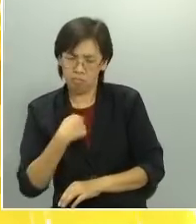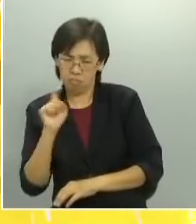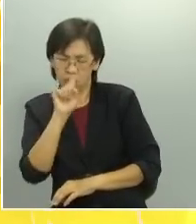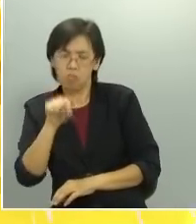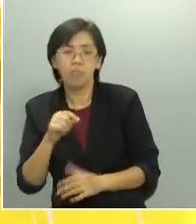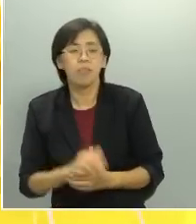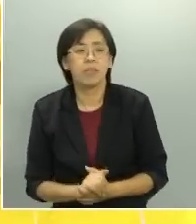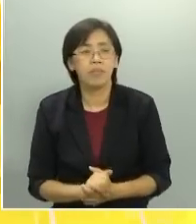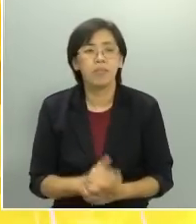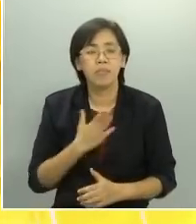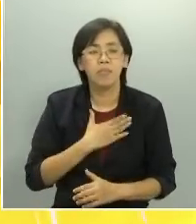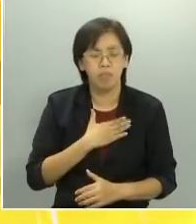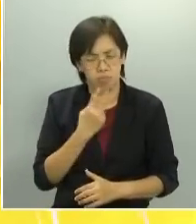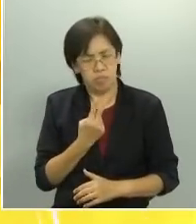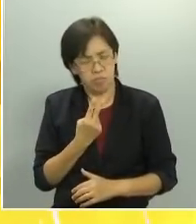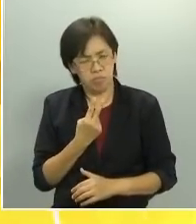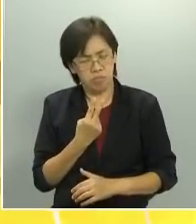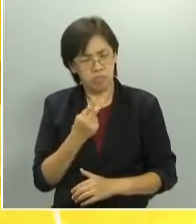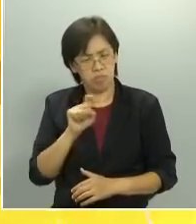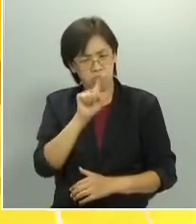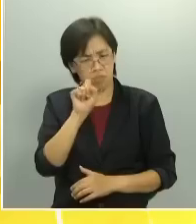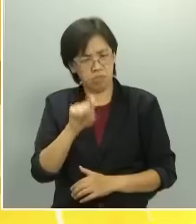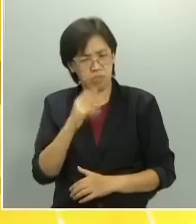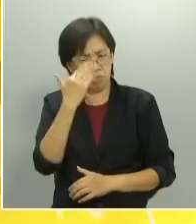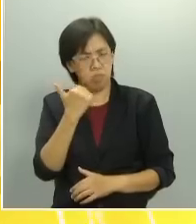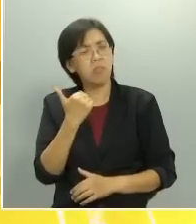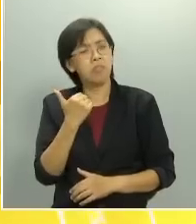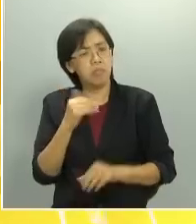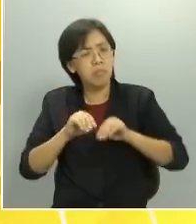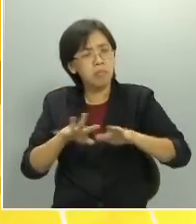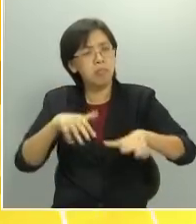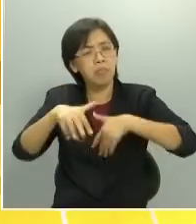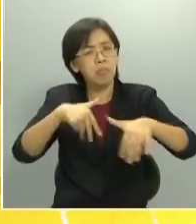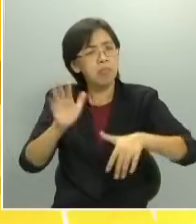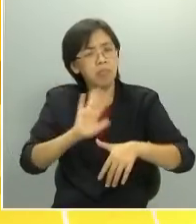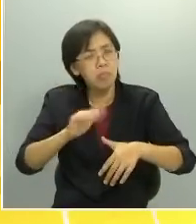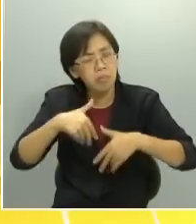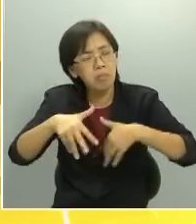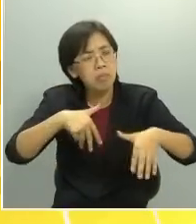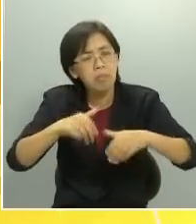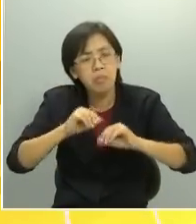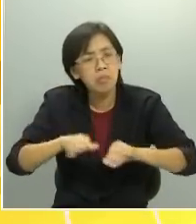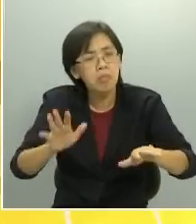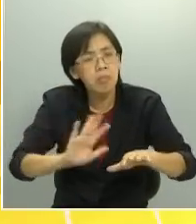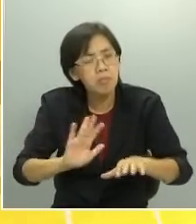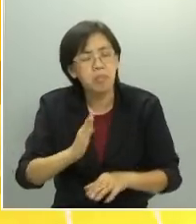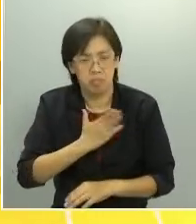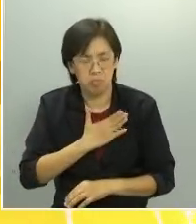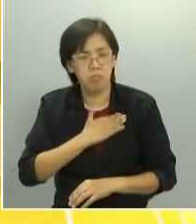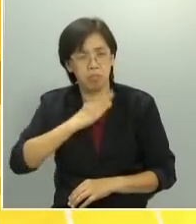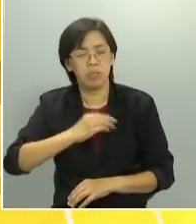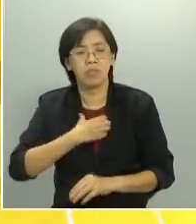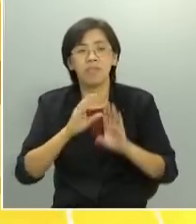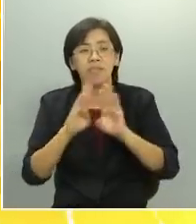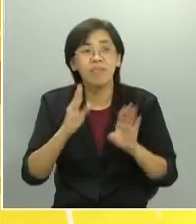อ่ะถ้าเห็นแล้วต้องเอแล้วว่าทำไมถึงไม่ให้เปิดต่อสาธารณะถูกไหมทำไมไม่ให้เปิดถ้าใจผมอยากจะเปิดนะว่าตก